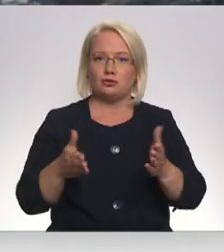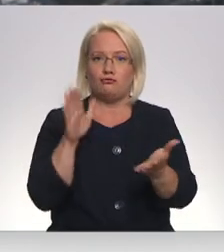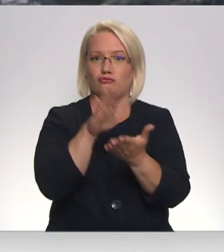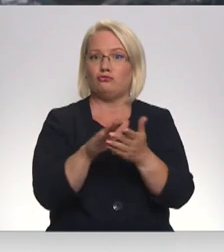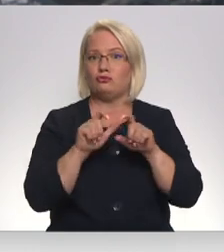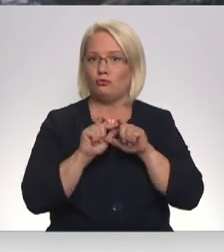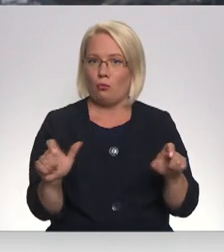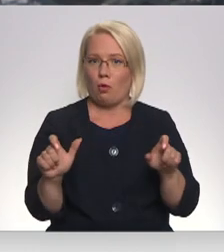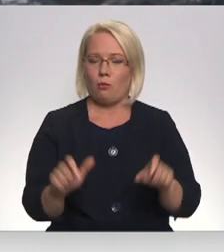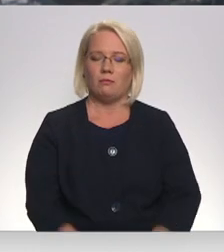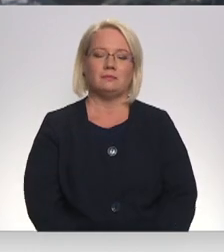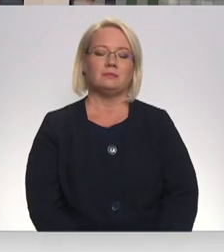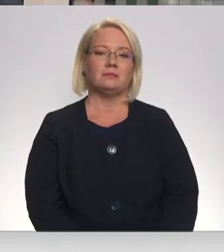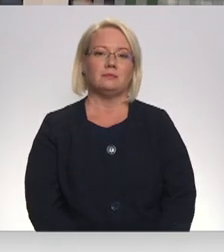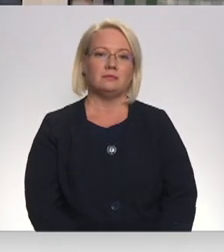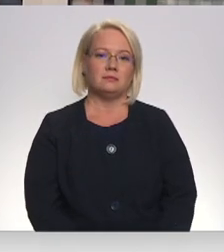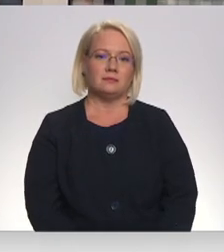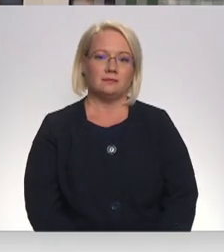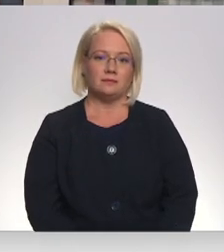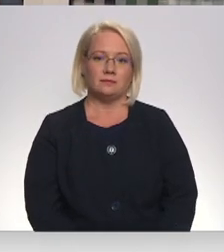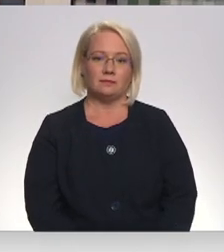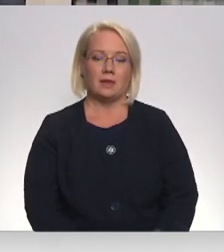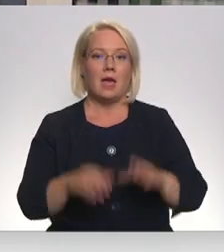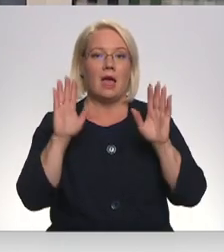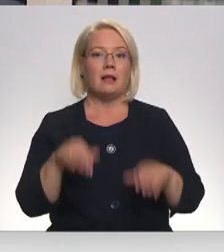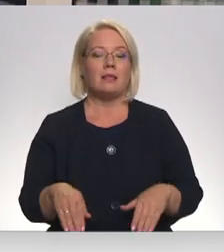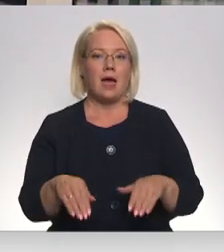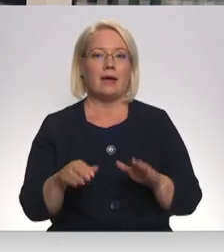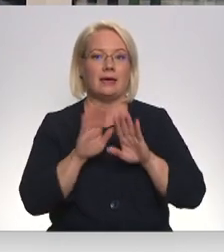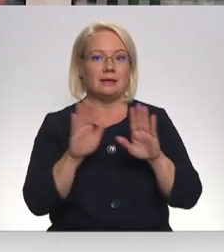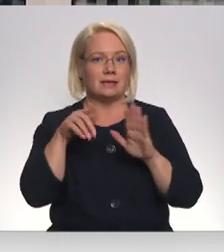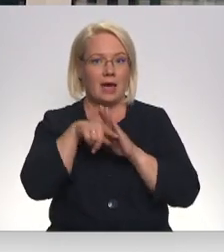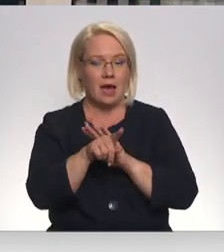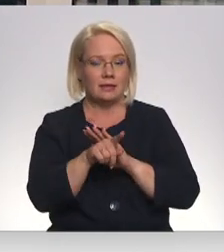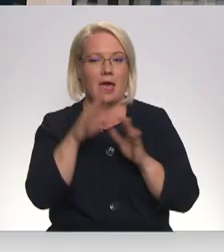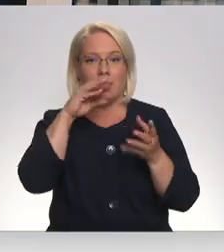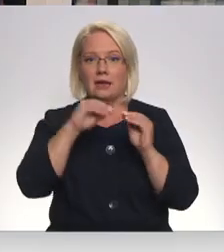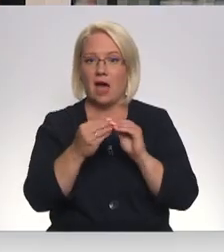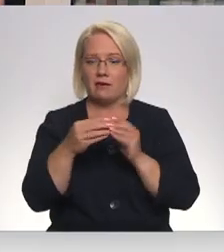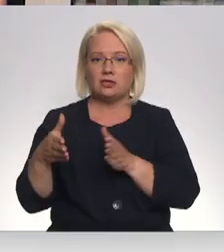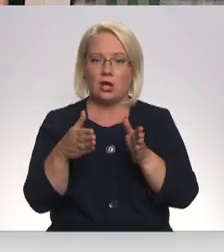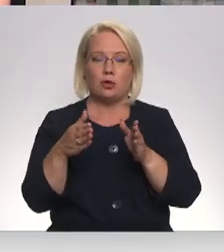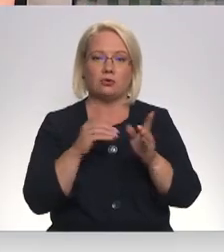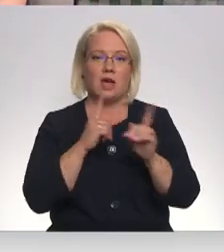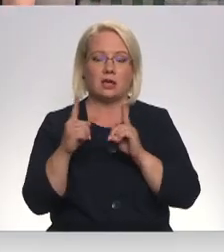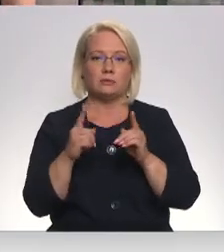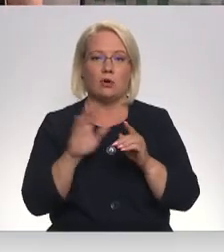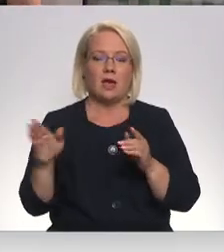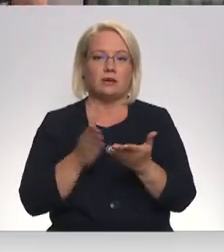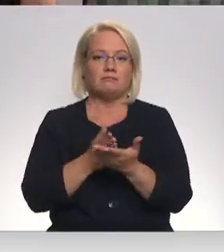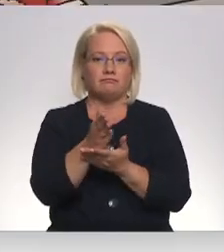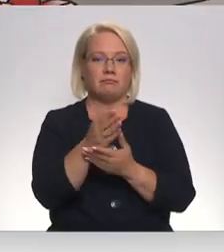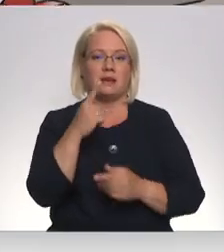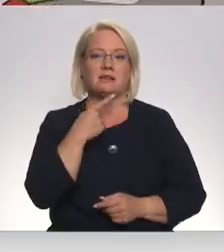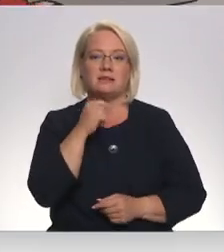skolu. Turpina Madara Līcīte. Lai nokļūtu izstādē, jāievēro ceļu satiksmes noteikumi, šķērsojot ceļu pie